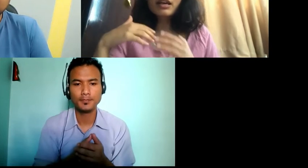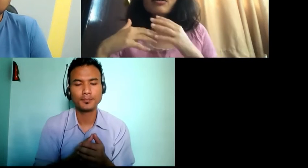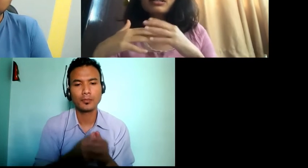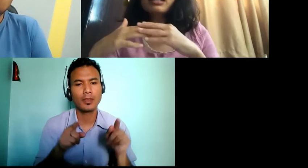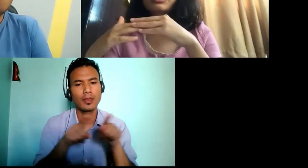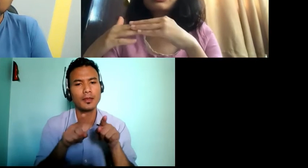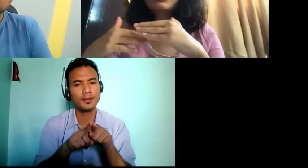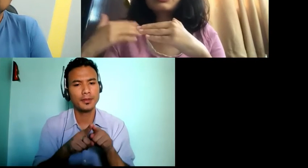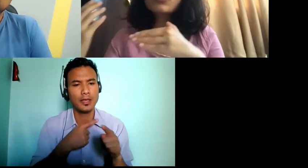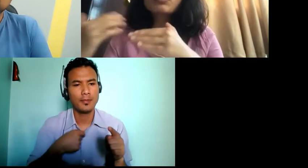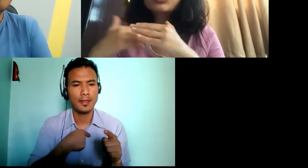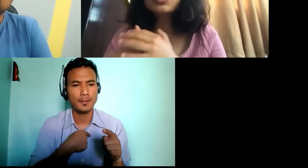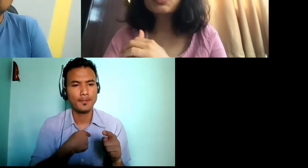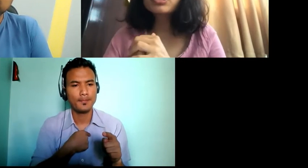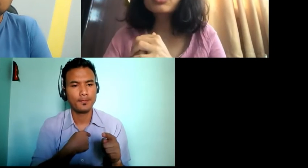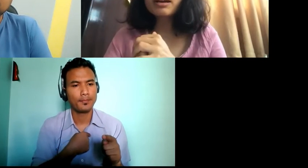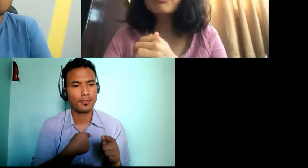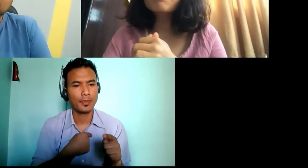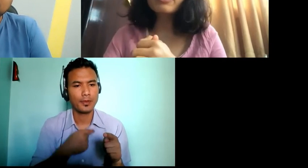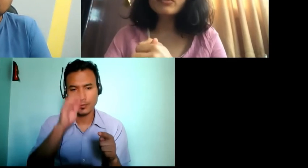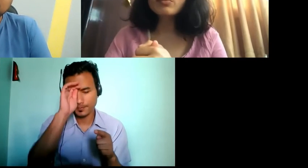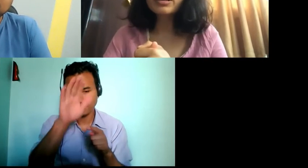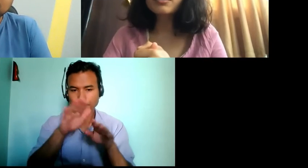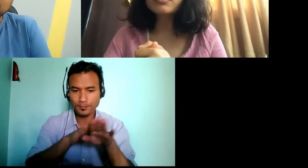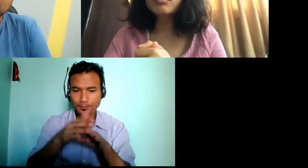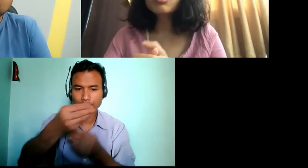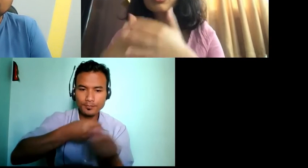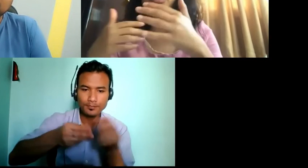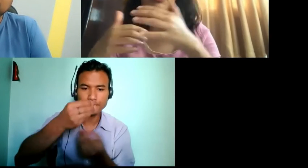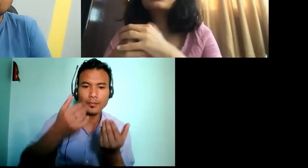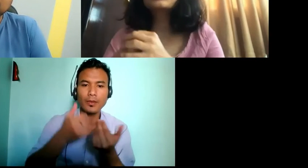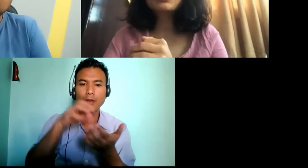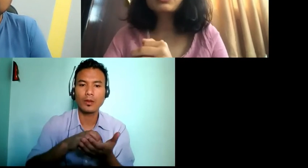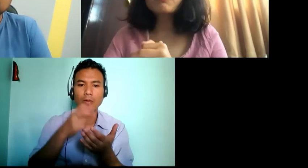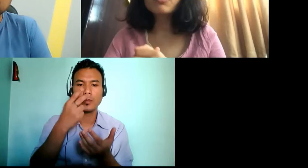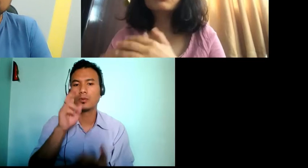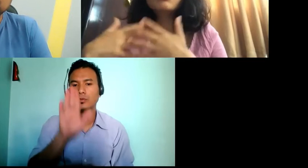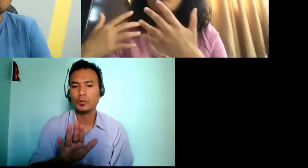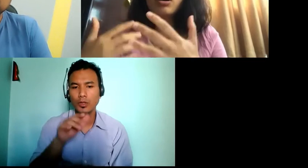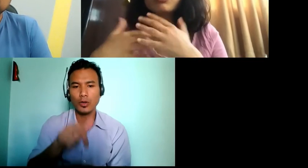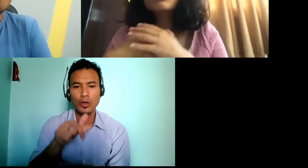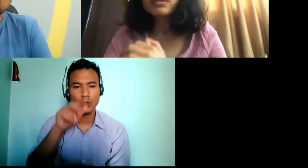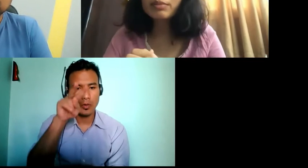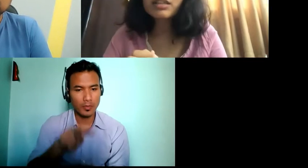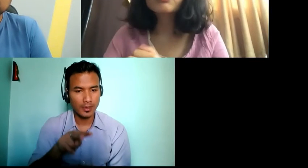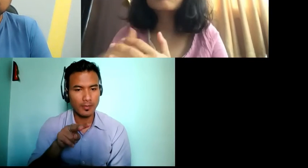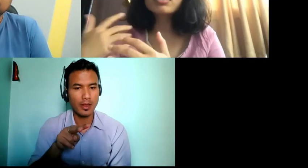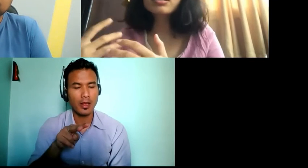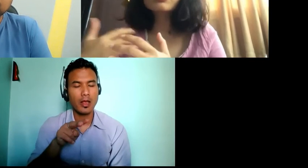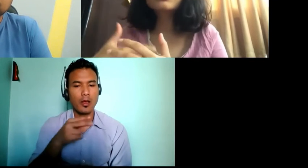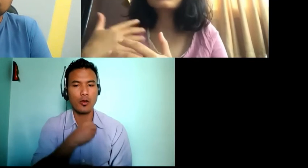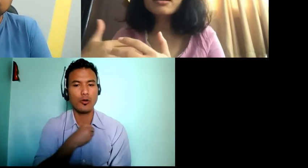हामीले कति के अरे इन्फर्मेसनहरू पनि सेयर गर्ने प्लेटफर्म भइरहेको छ अहिलेको यो सिचुएसनमा, भनौँ न हस्पिटल